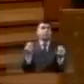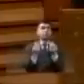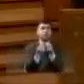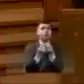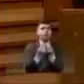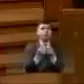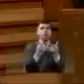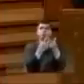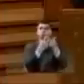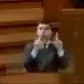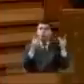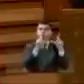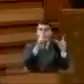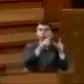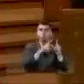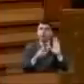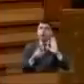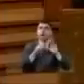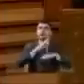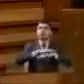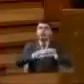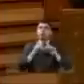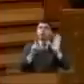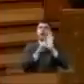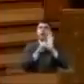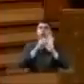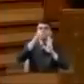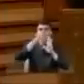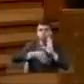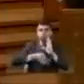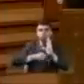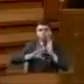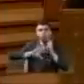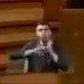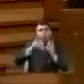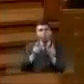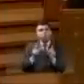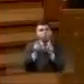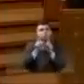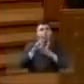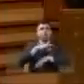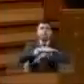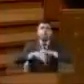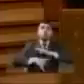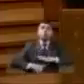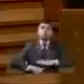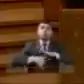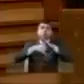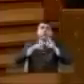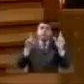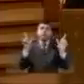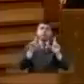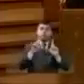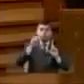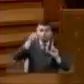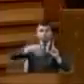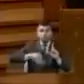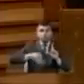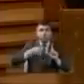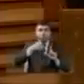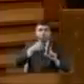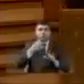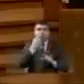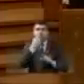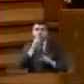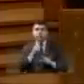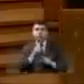تمارس في اطار احترام القانون، ومن خرق القانون نلجا للهيئه العليا لاتصال السمع البصري، اذا لم تتخذ القرارات